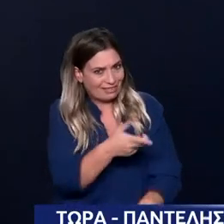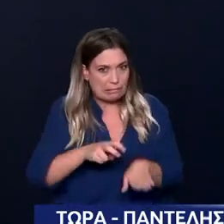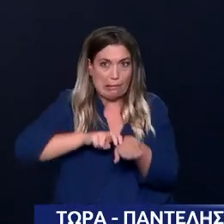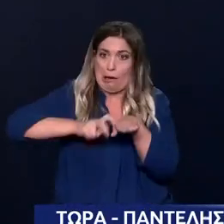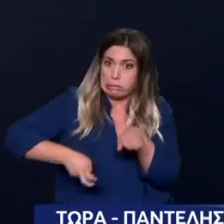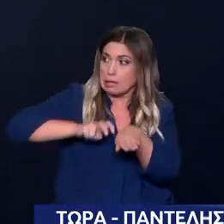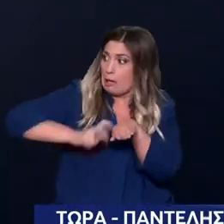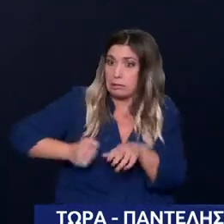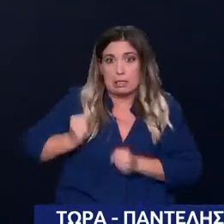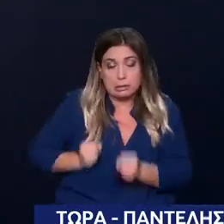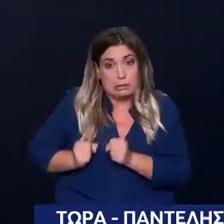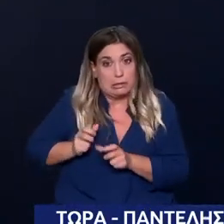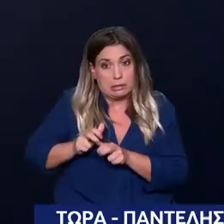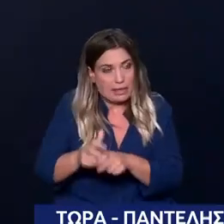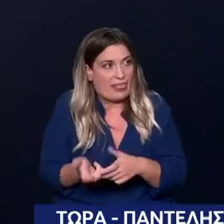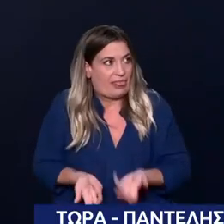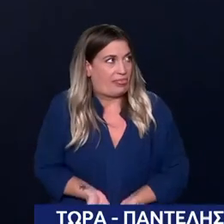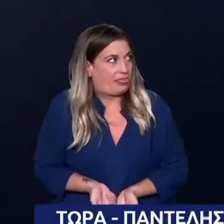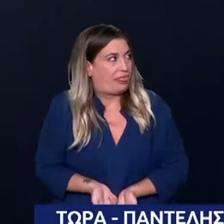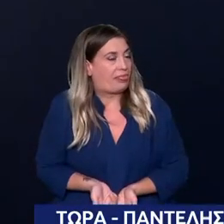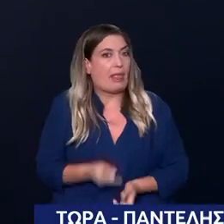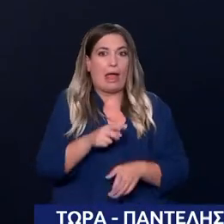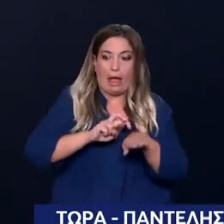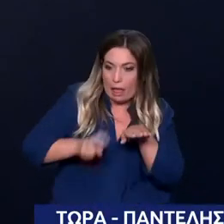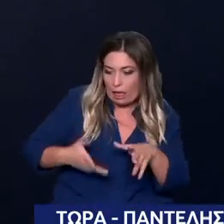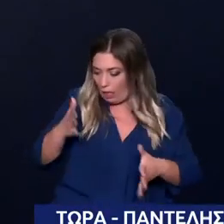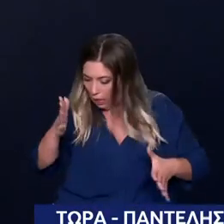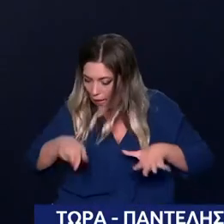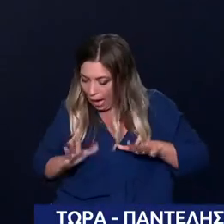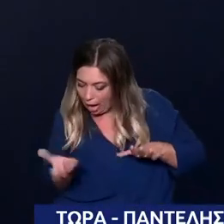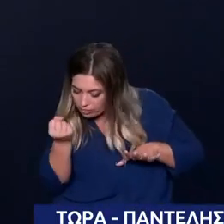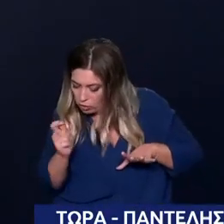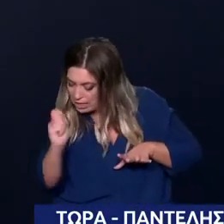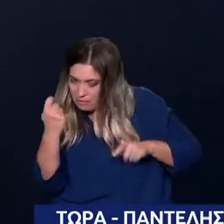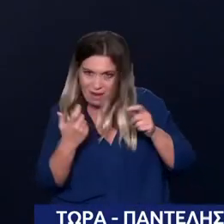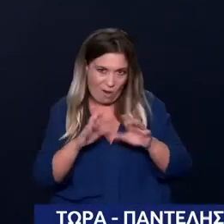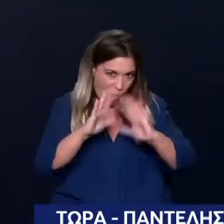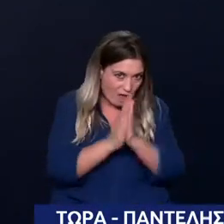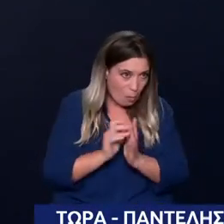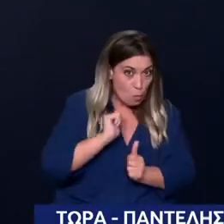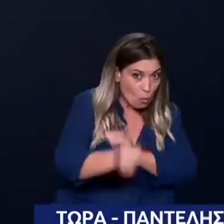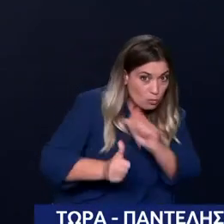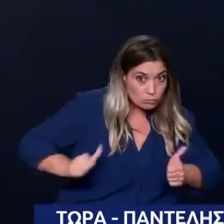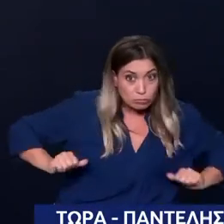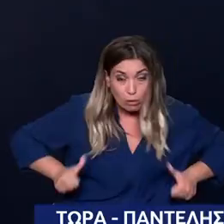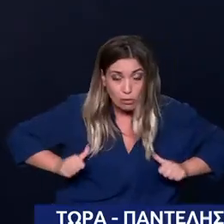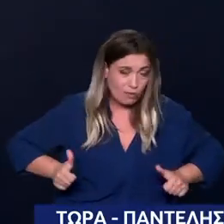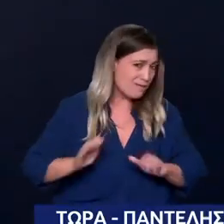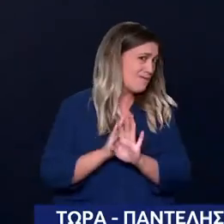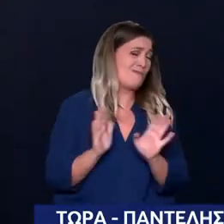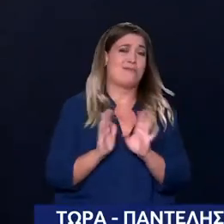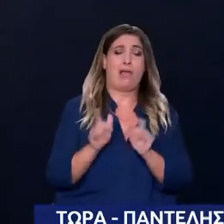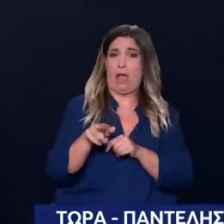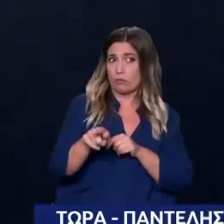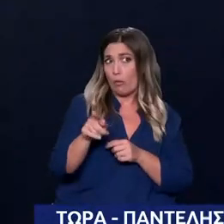ράγες. Ακούσαμε ότι δεν είχαν ρεύμα κλπ. Αλλά όλα αυτά δεν είναι καλές εικόνες. Δηλαδή, πιθανολογώ ότι υπάρχει κάποιο